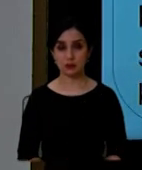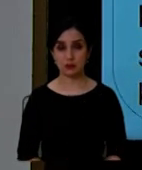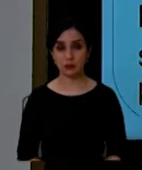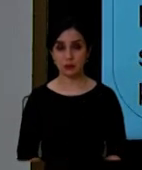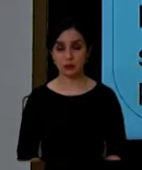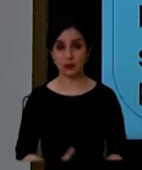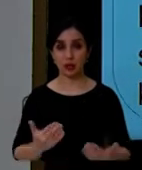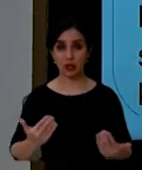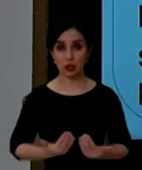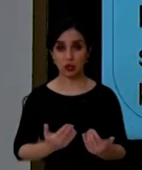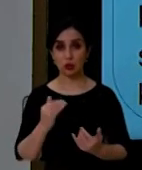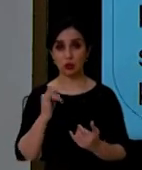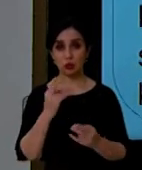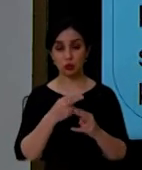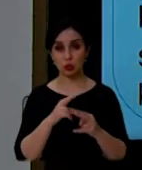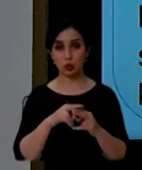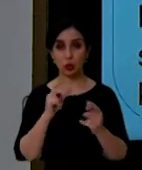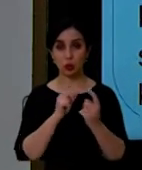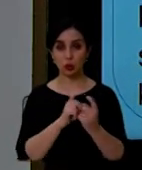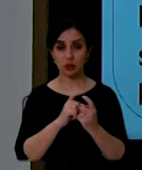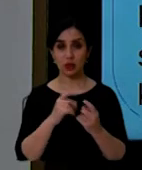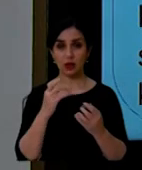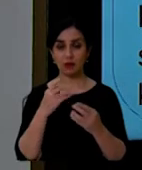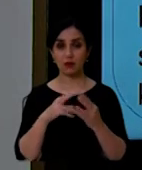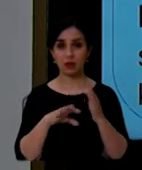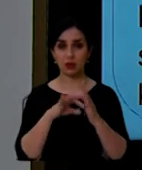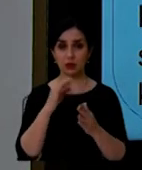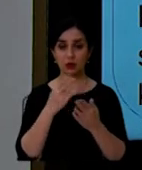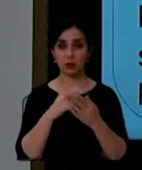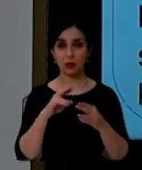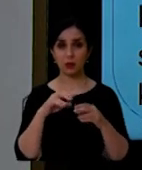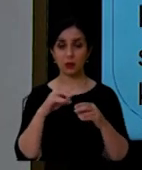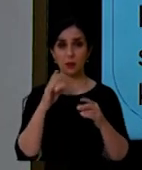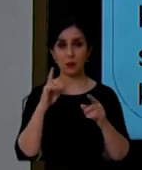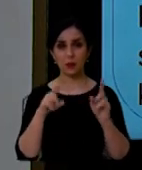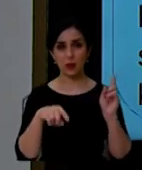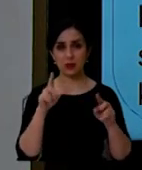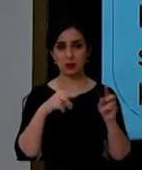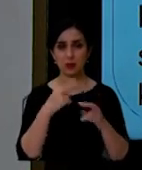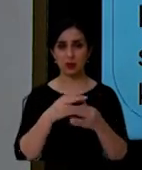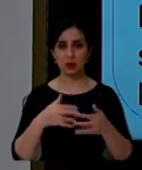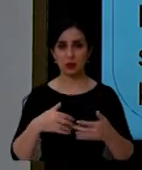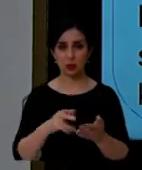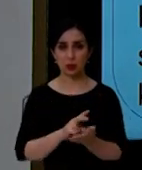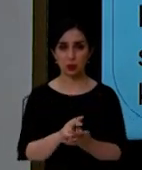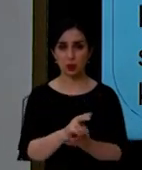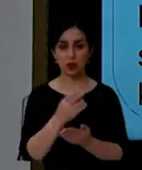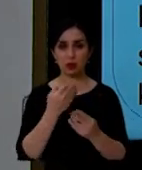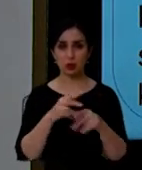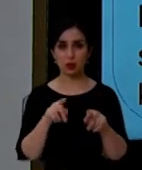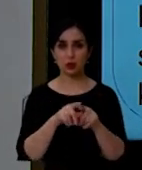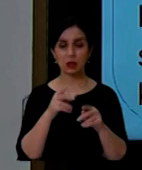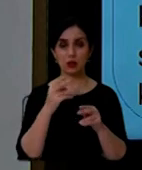Yəşəş үçün kürəş və təbii təlləniş nəticəsdə bazı bir yırtqıç südürəlib yorulçilər